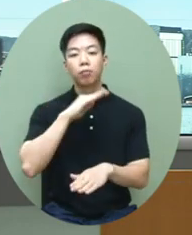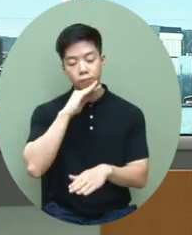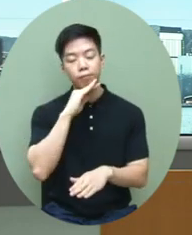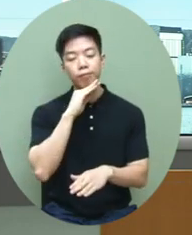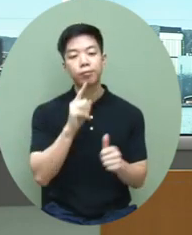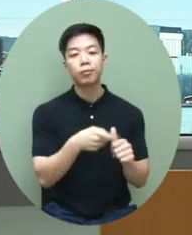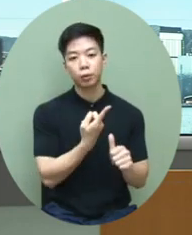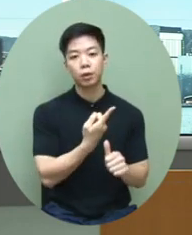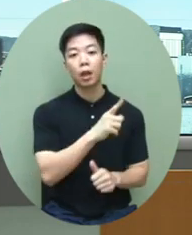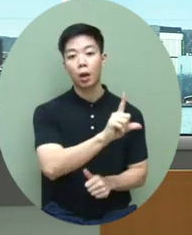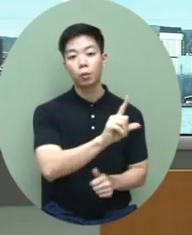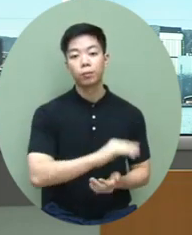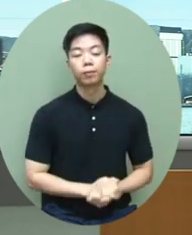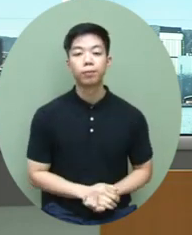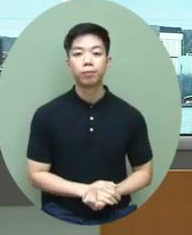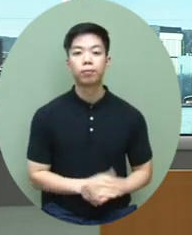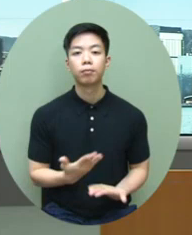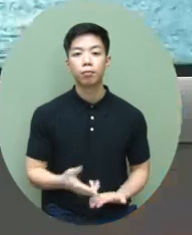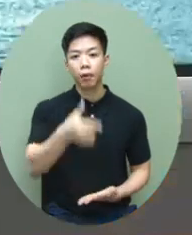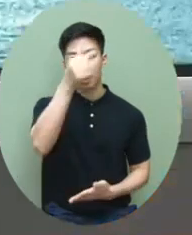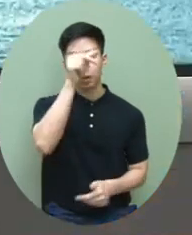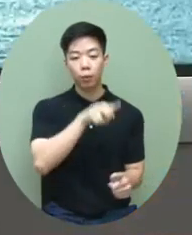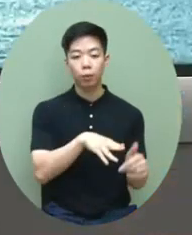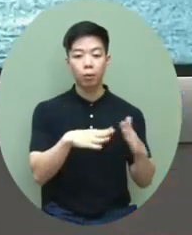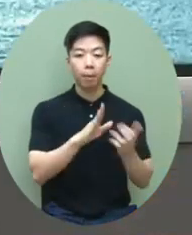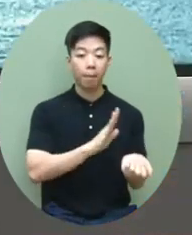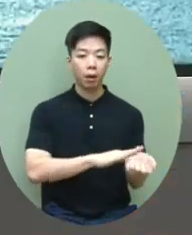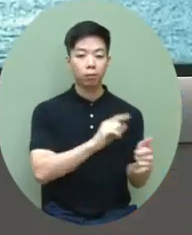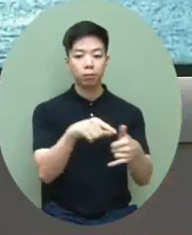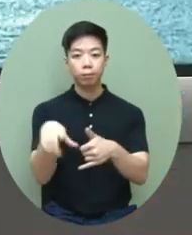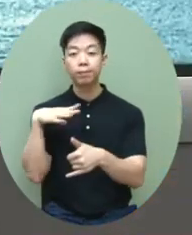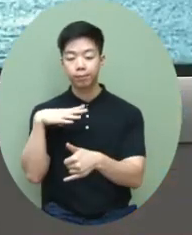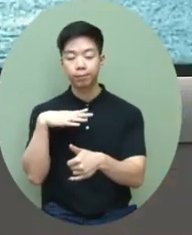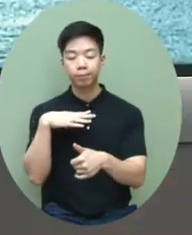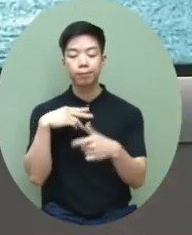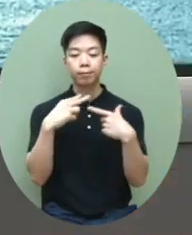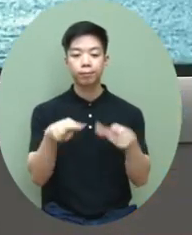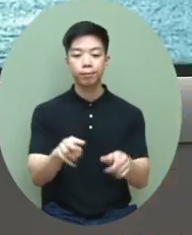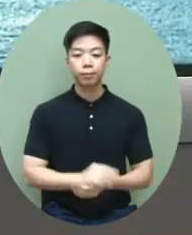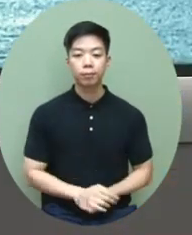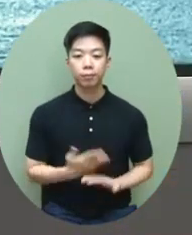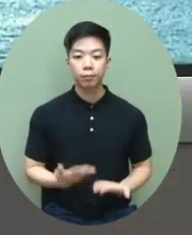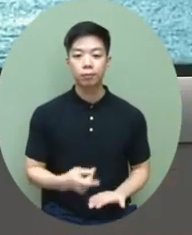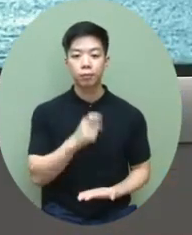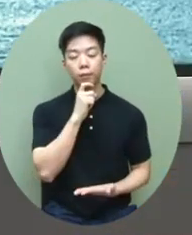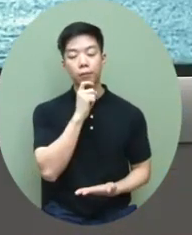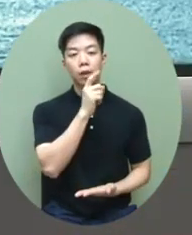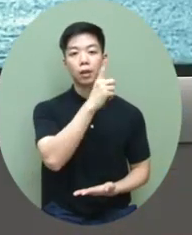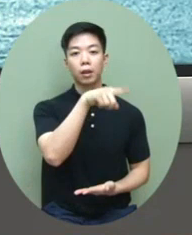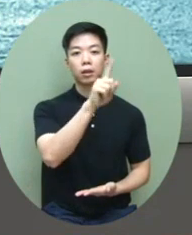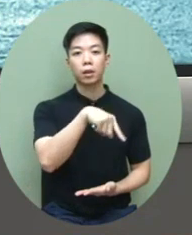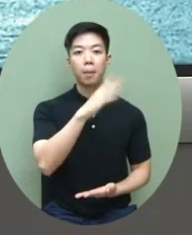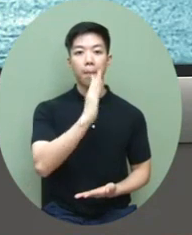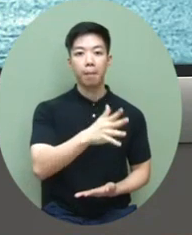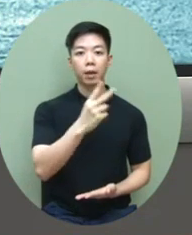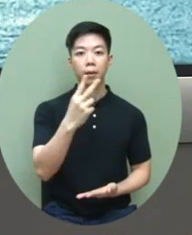好。而家我讲一讲系而家医管局病人嗰啲情况。现时就有1528